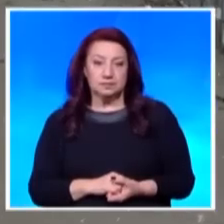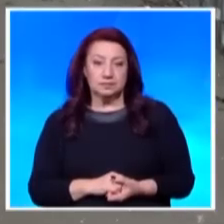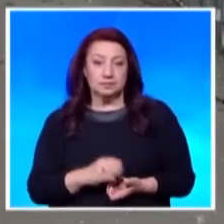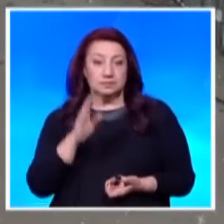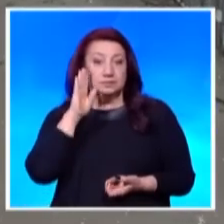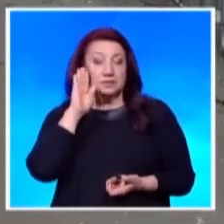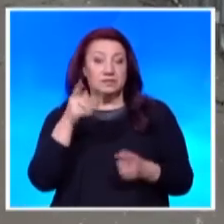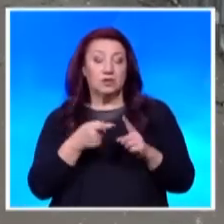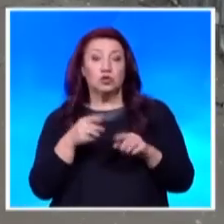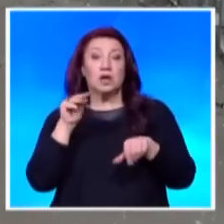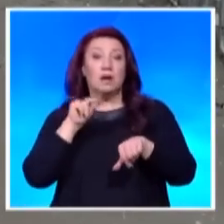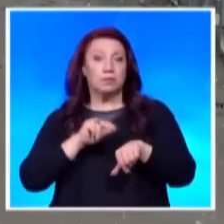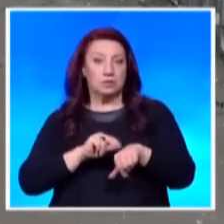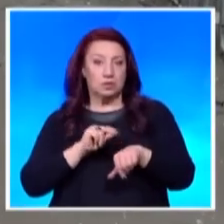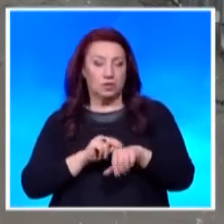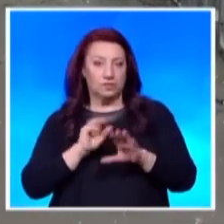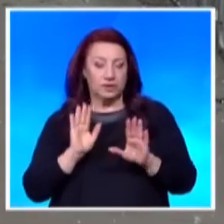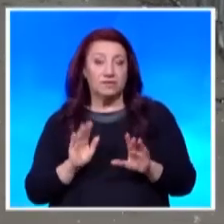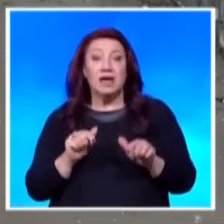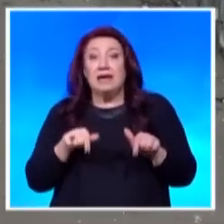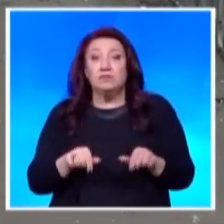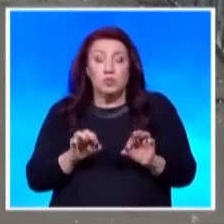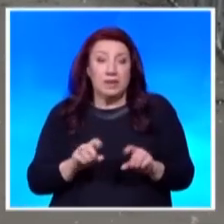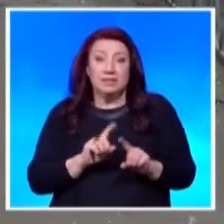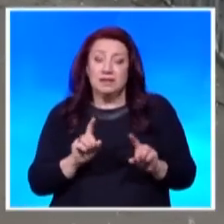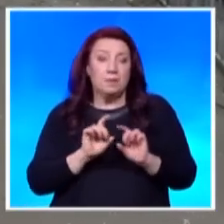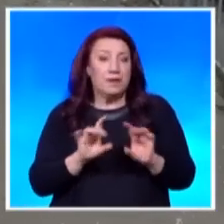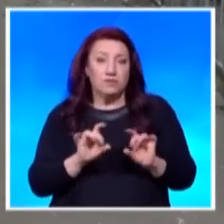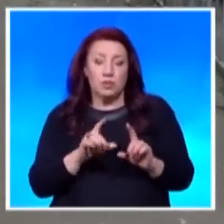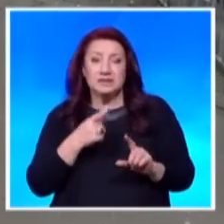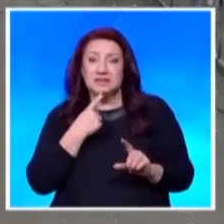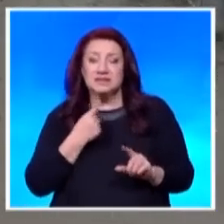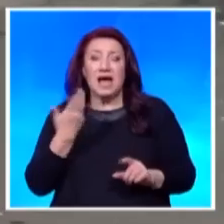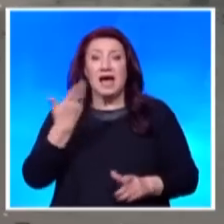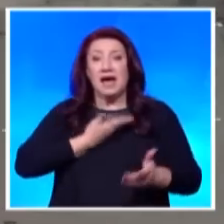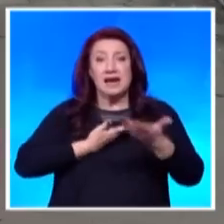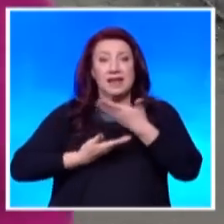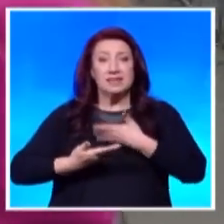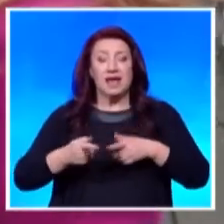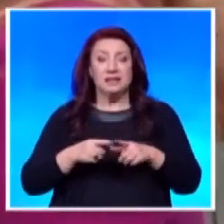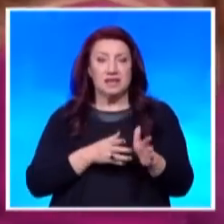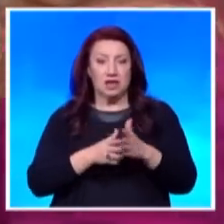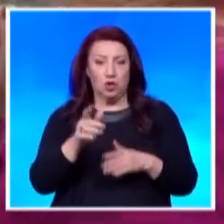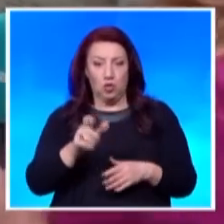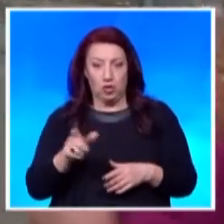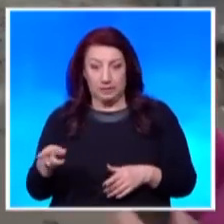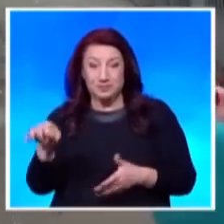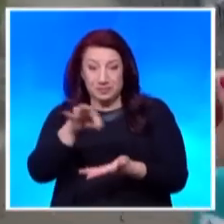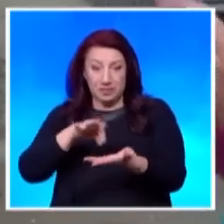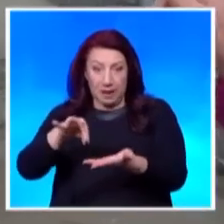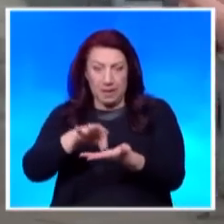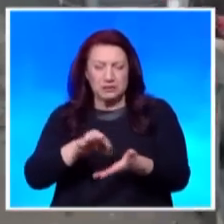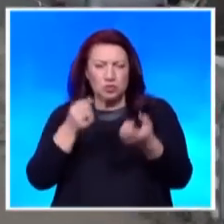Здравейте от Пловдив. Добрата новина е, че към момента няма информация за пострадали хора. Иначе аз се намирам на едно от най-тежко пострадалите